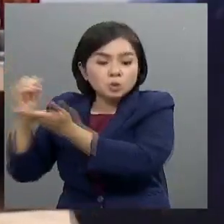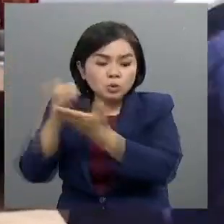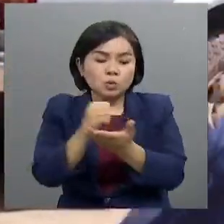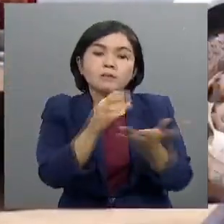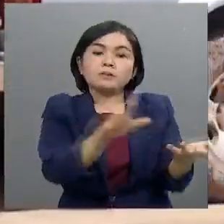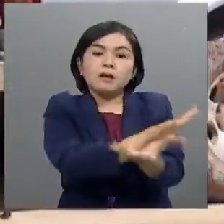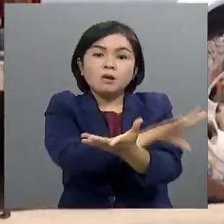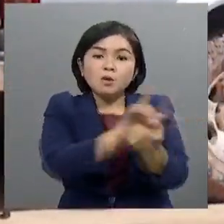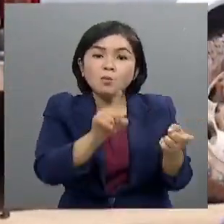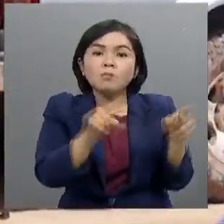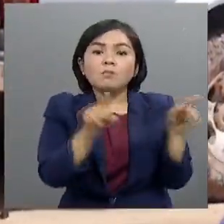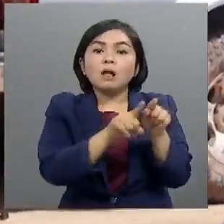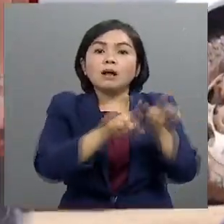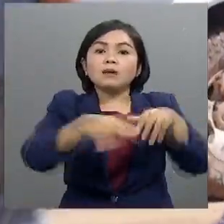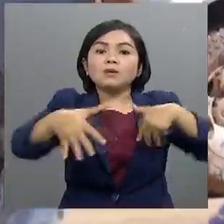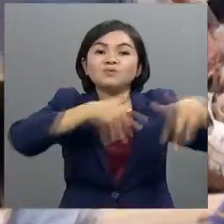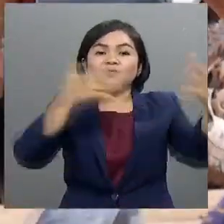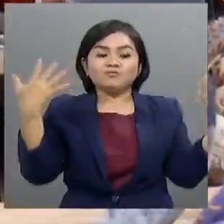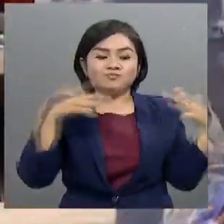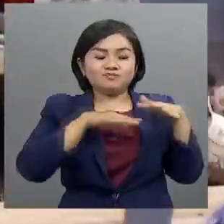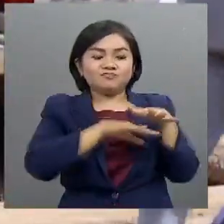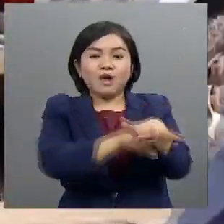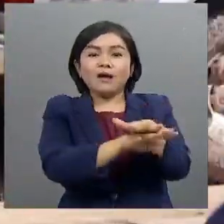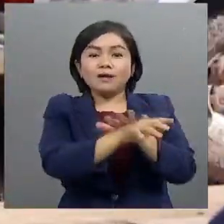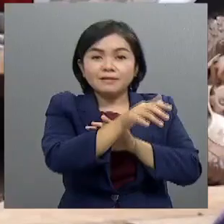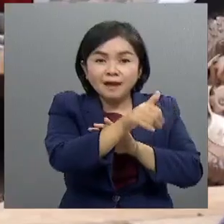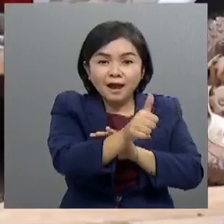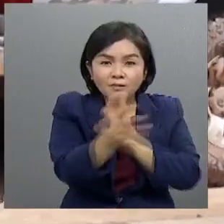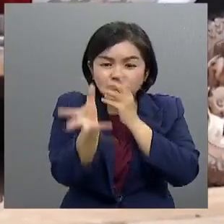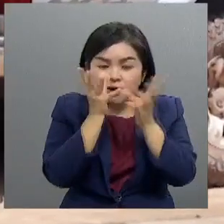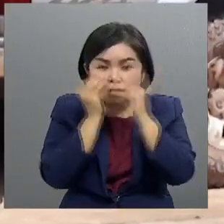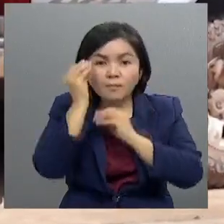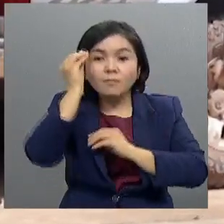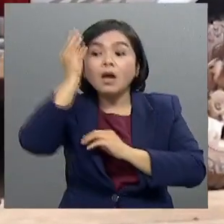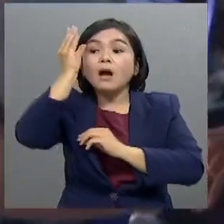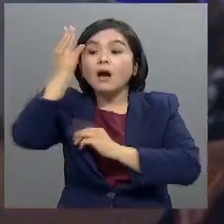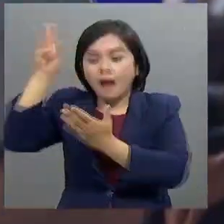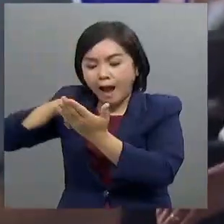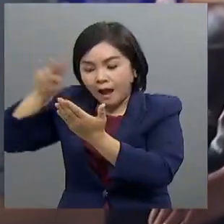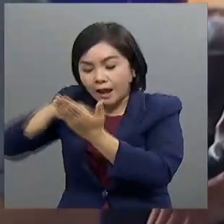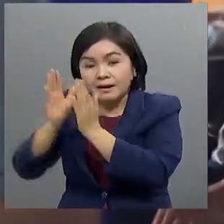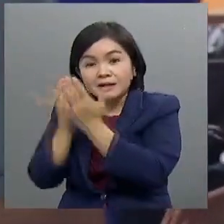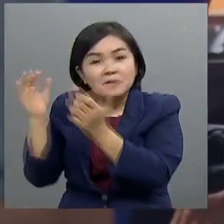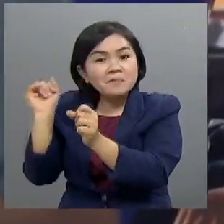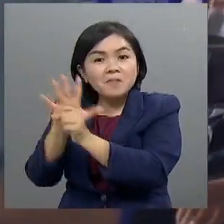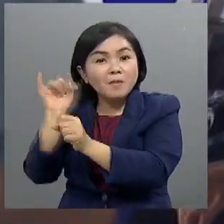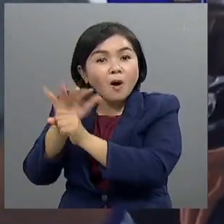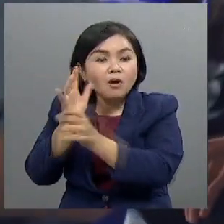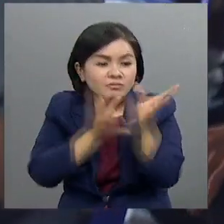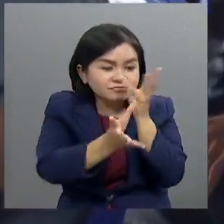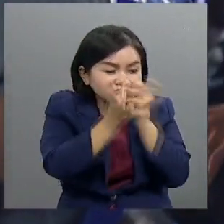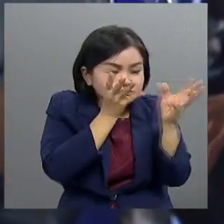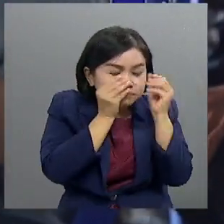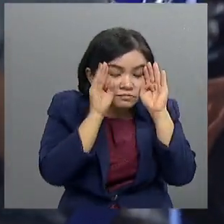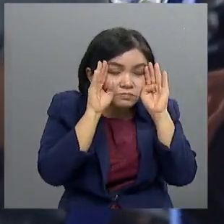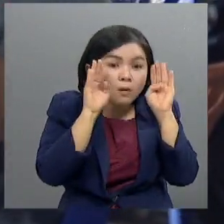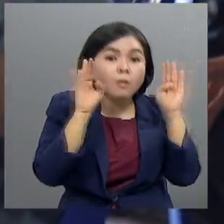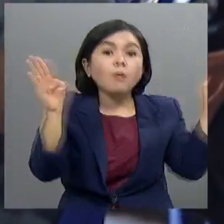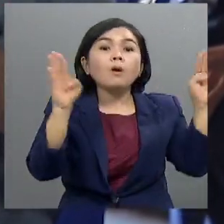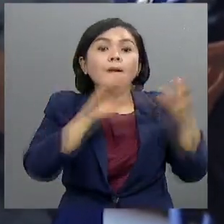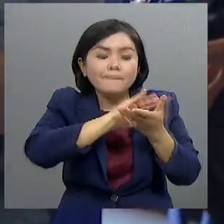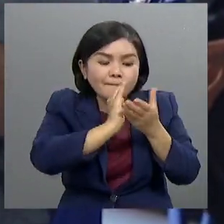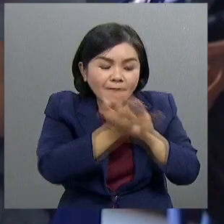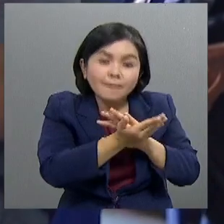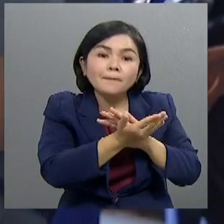หนึ่งของชุมชนเพราะความรู้ไม่ได้อยู่แค่ในห้องเรียนเพียงอย่างเดียวครับแต่สามารถนำมาใช้ให้เกิดประโยชน์ได้อย่าง